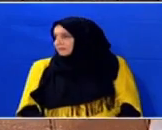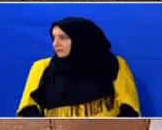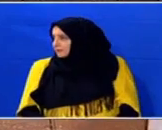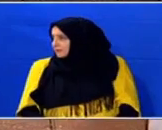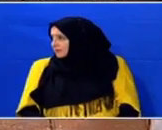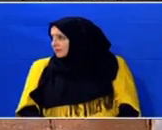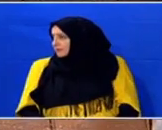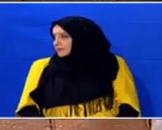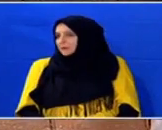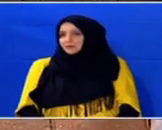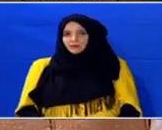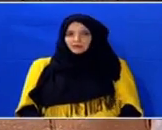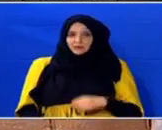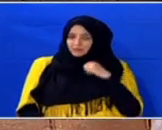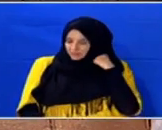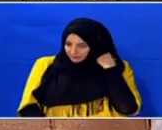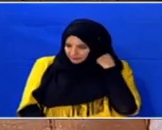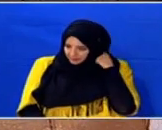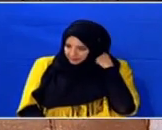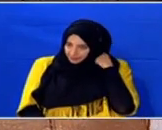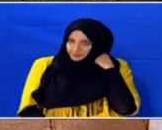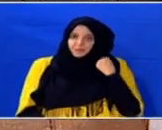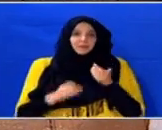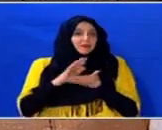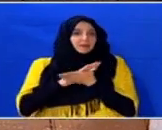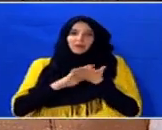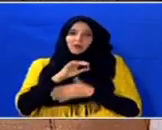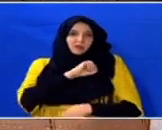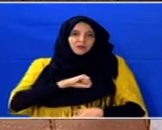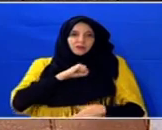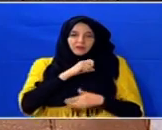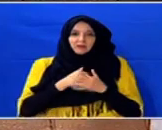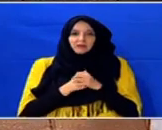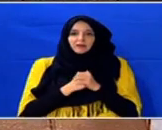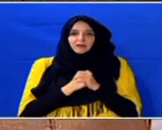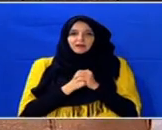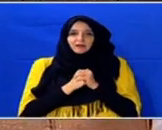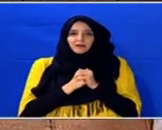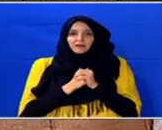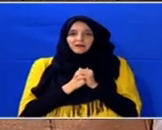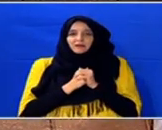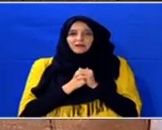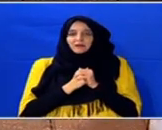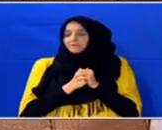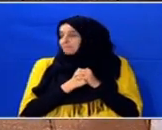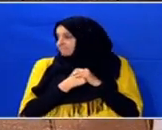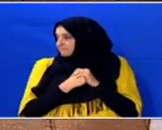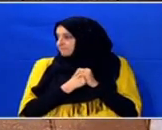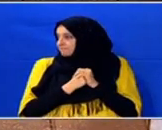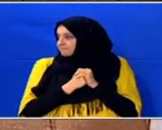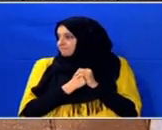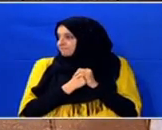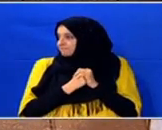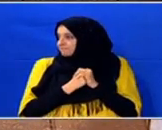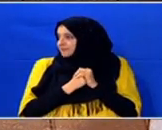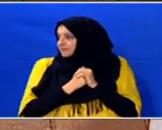الذمم لانشغالها، لأنها لا يمكن أن ترافقها البراءة طول حياته. وكذلك